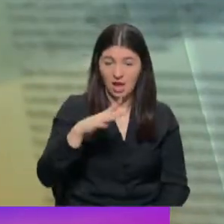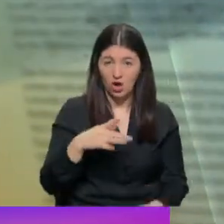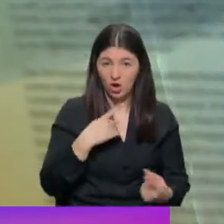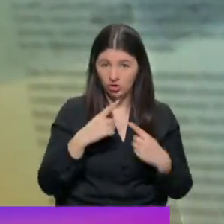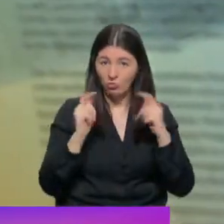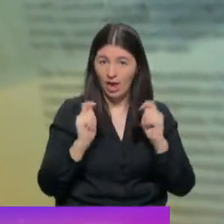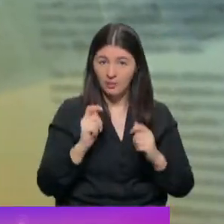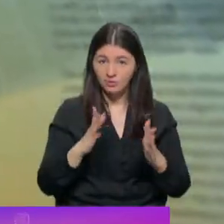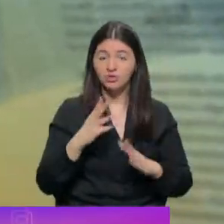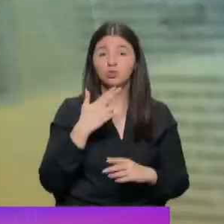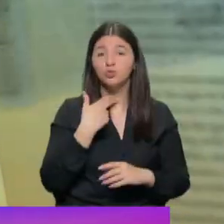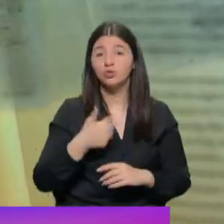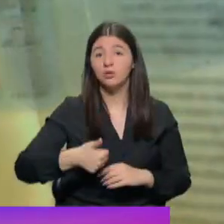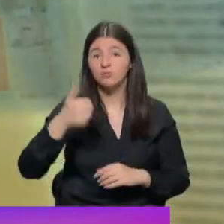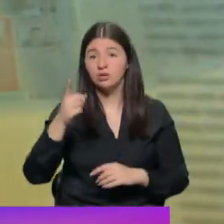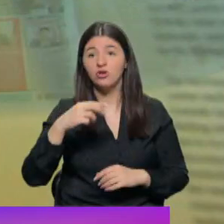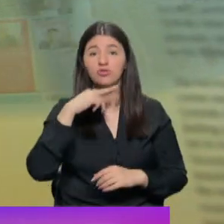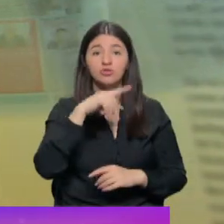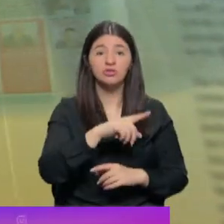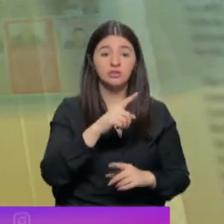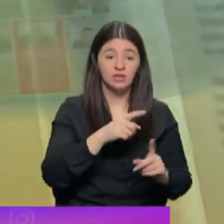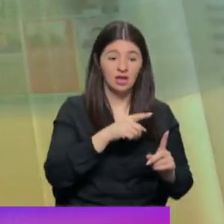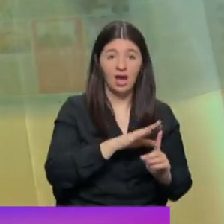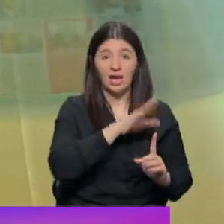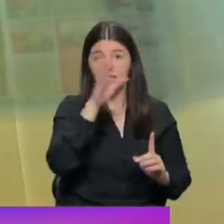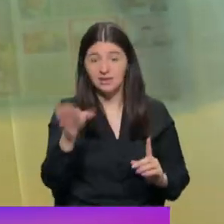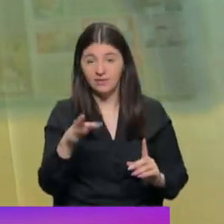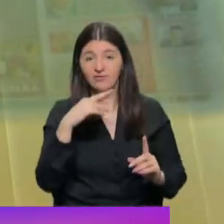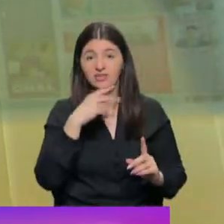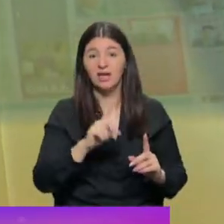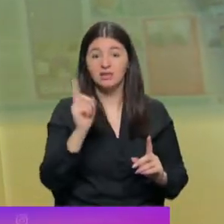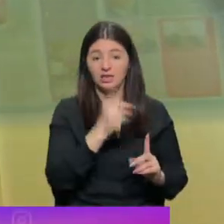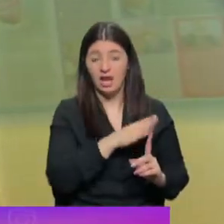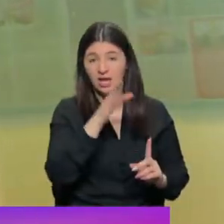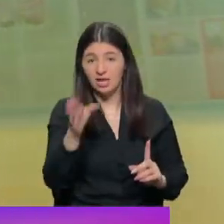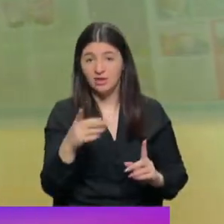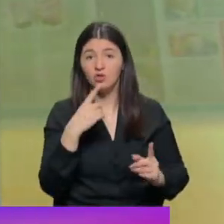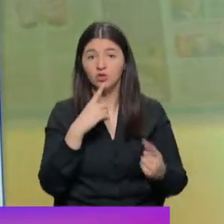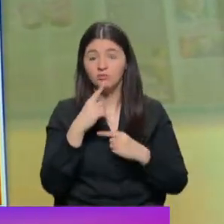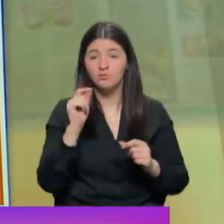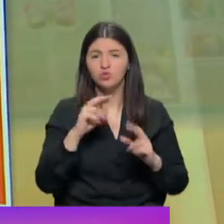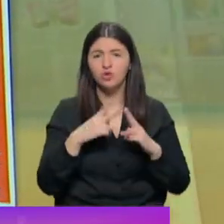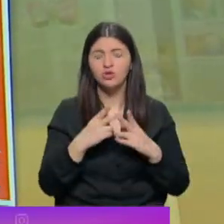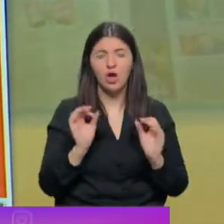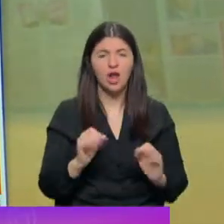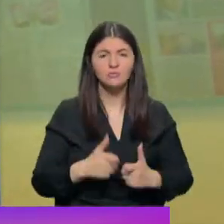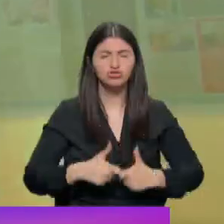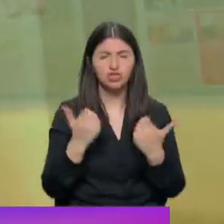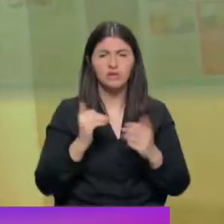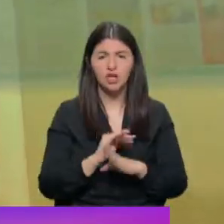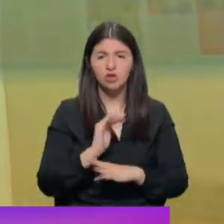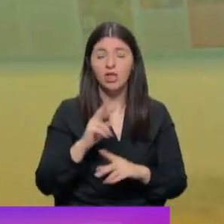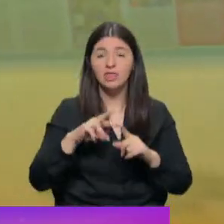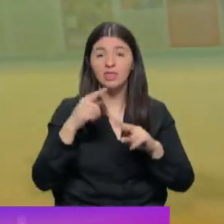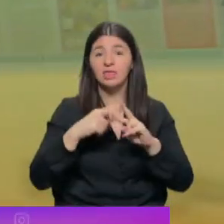konuştu Bu dinle Fransa'nın lideri gitti makron konuştu dünyada önemli gelişmeler yaşanıyor